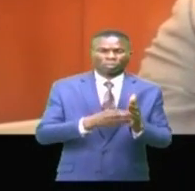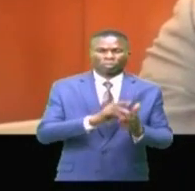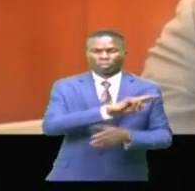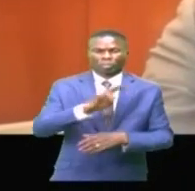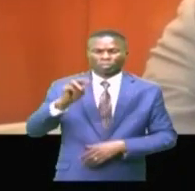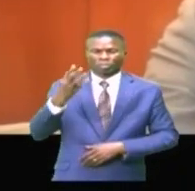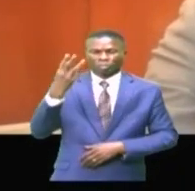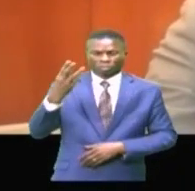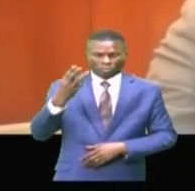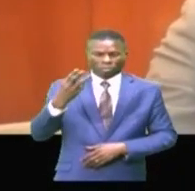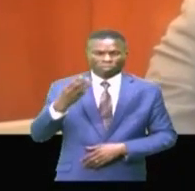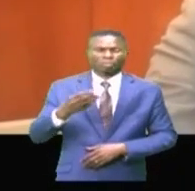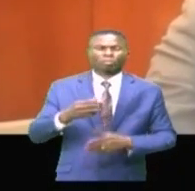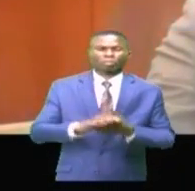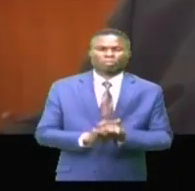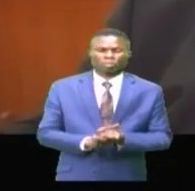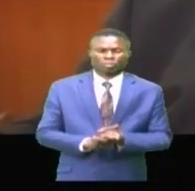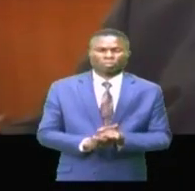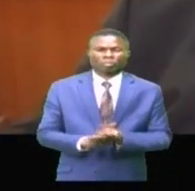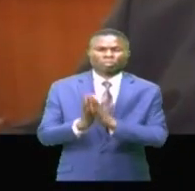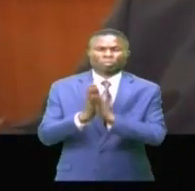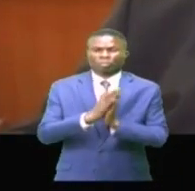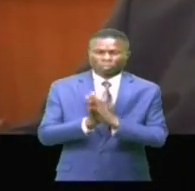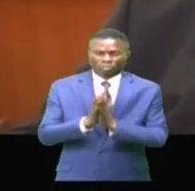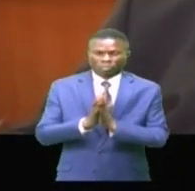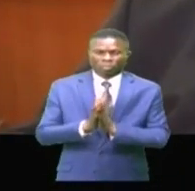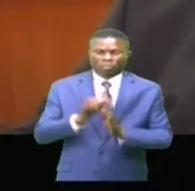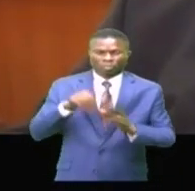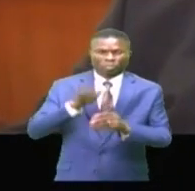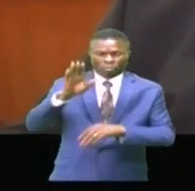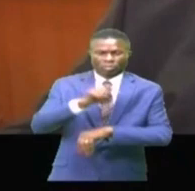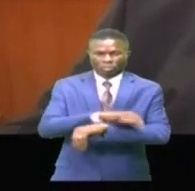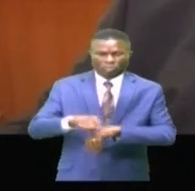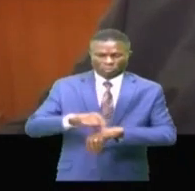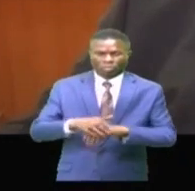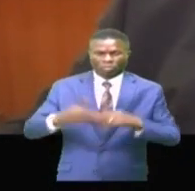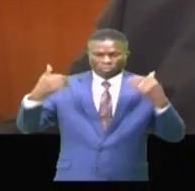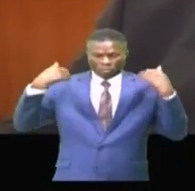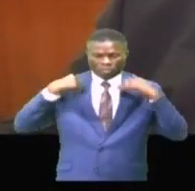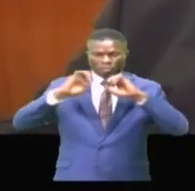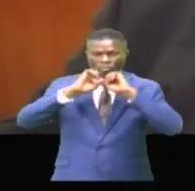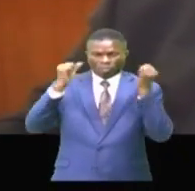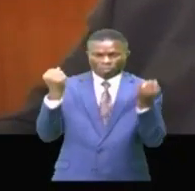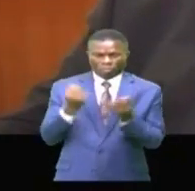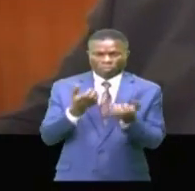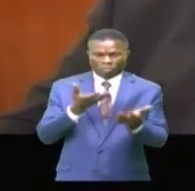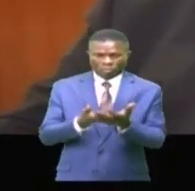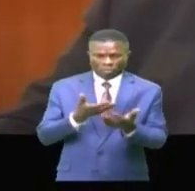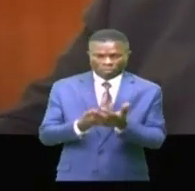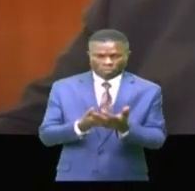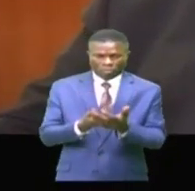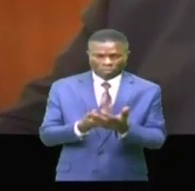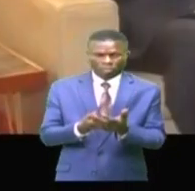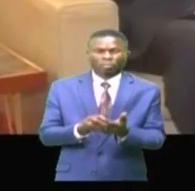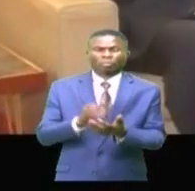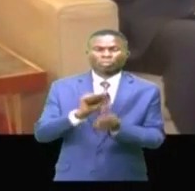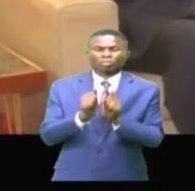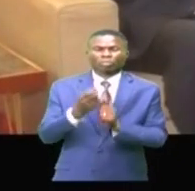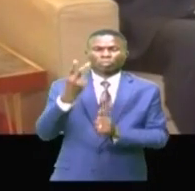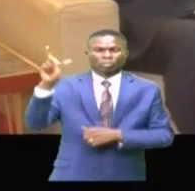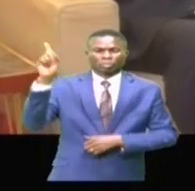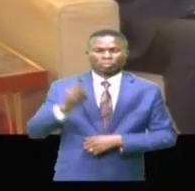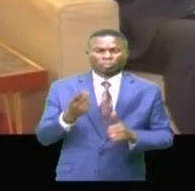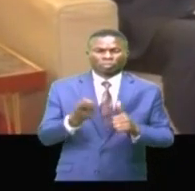nationale le docteur vital kamere le fondateur et manager de la société alpha talent africain Rolland deux corvées et venu